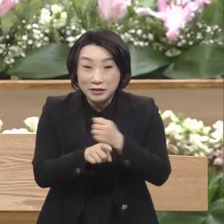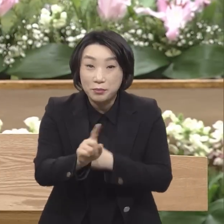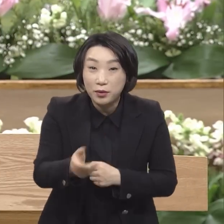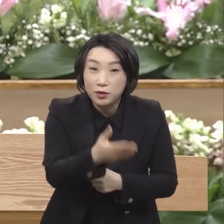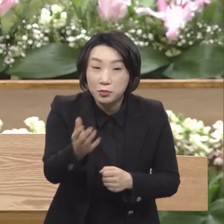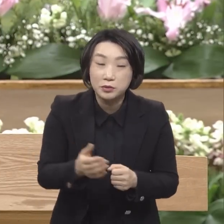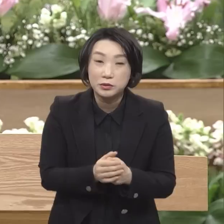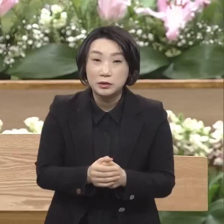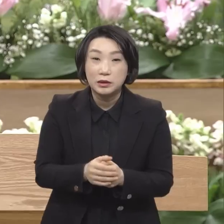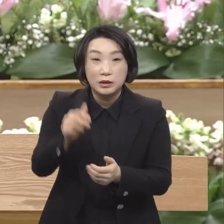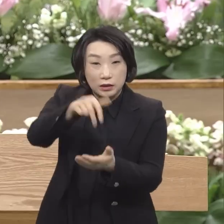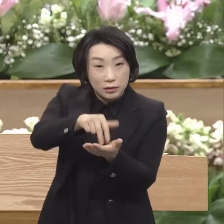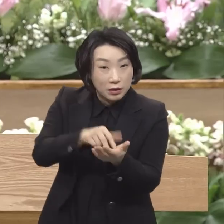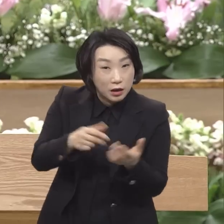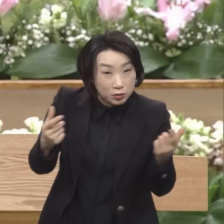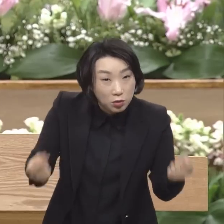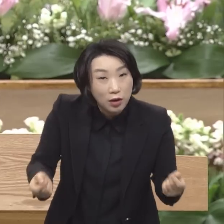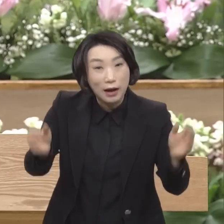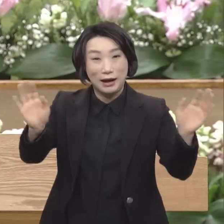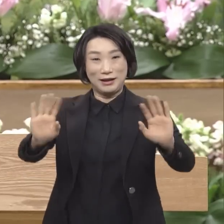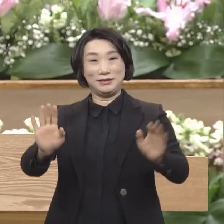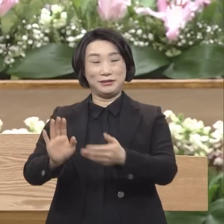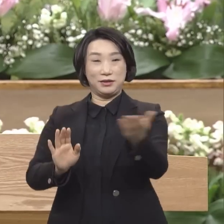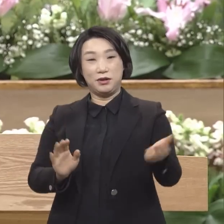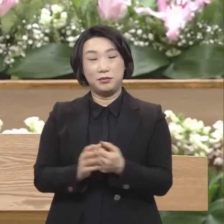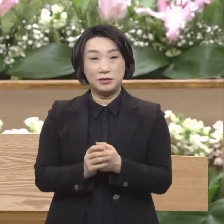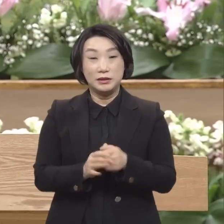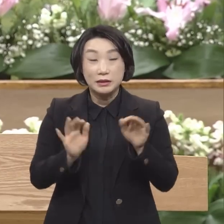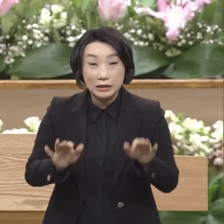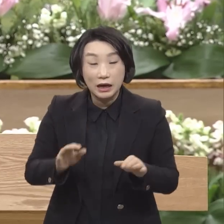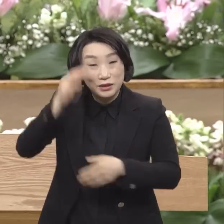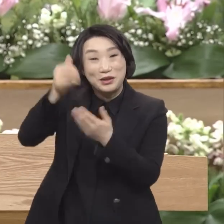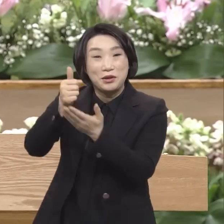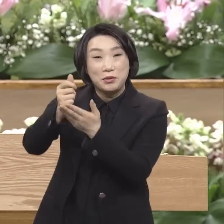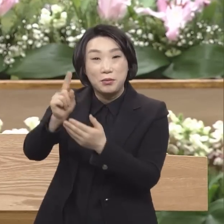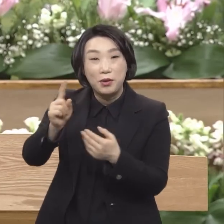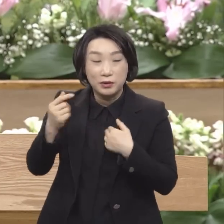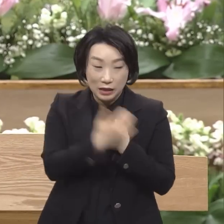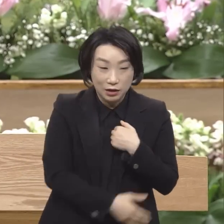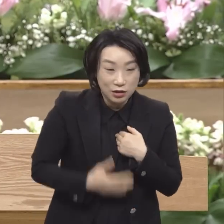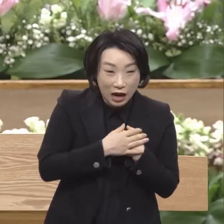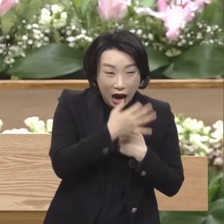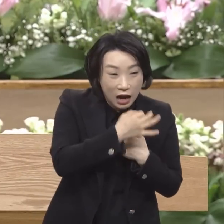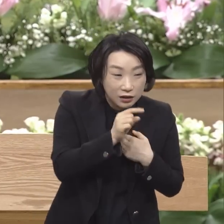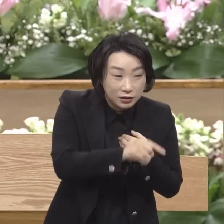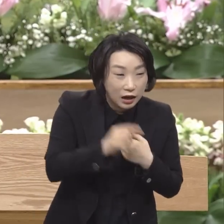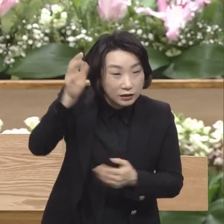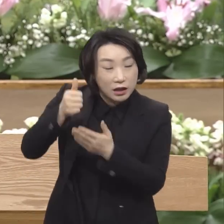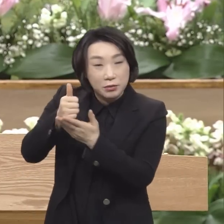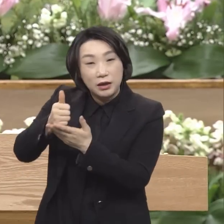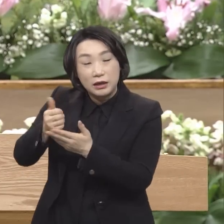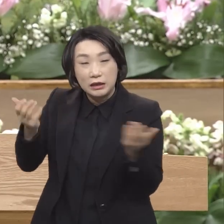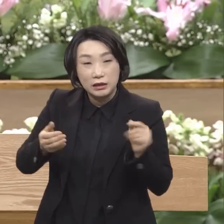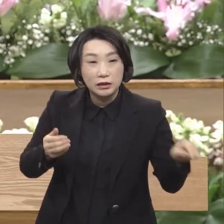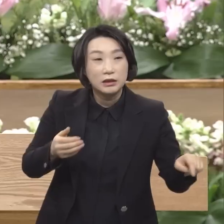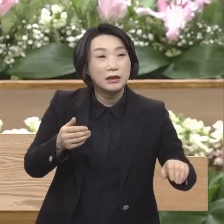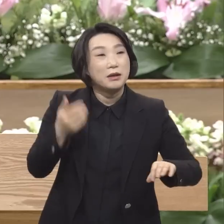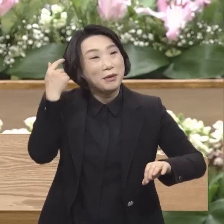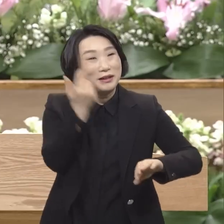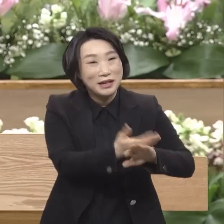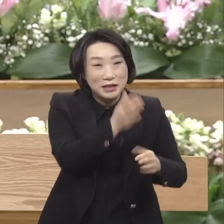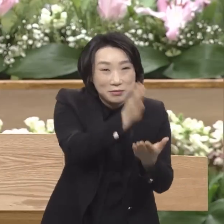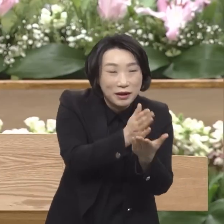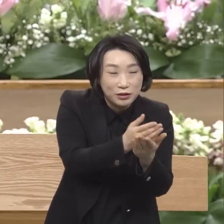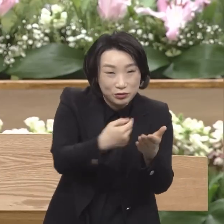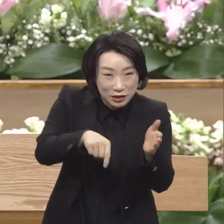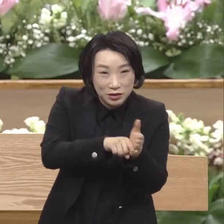등동한 입장에서 대적이라는 말이 아니고, 어떻든 성령은 육신의 소욕이 하나님을, 성령을 대적하지 못하게 하기